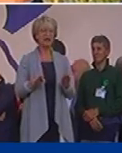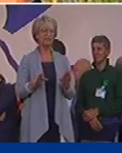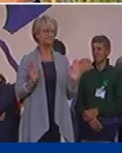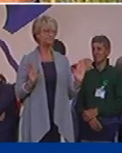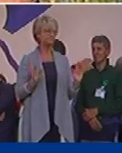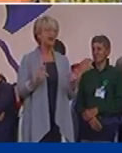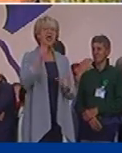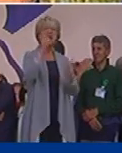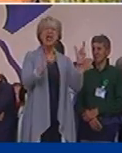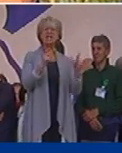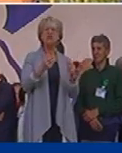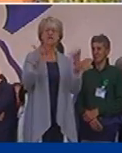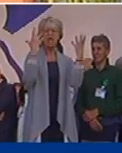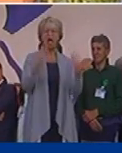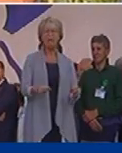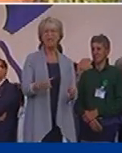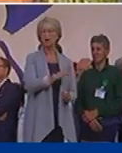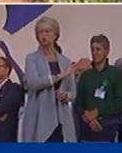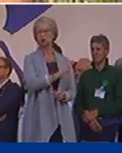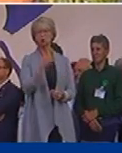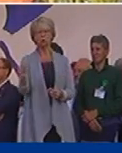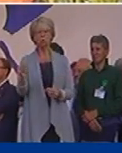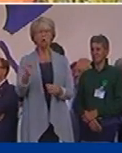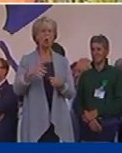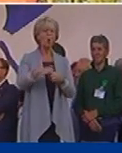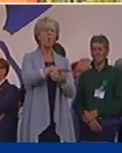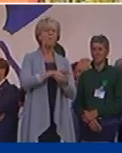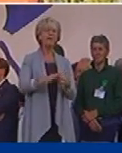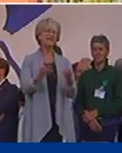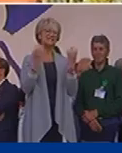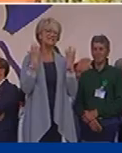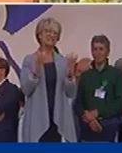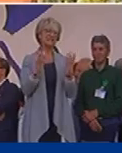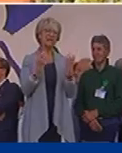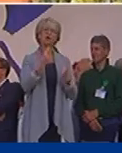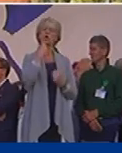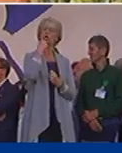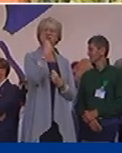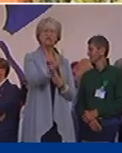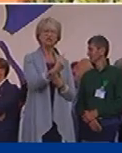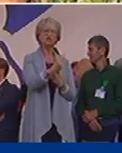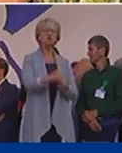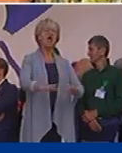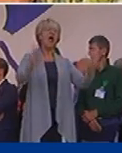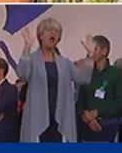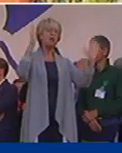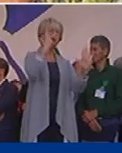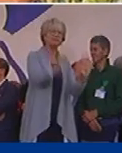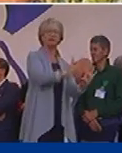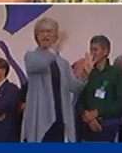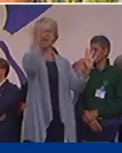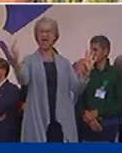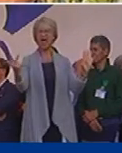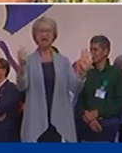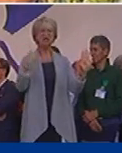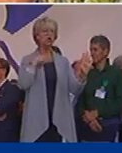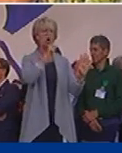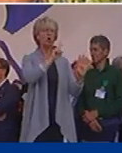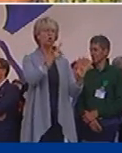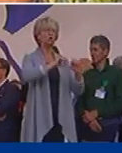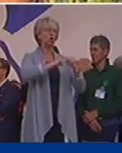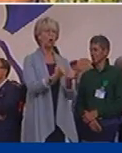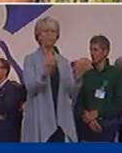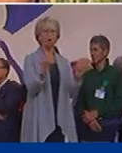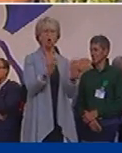gente che ha perso tutto un paese serio, dice per almeno 3 anni io non ti vengo a rompere